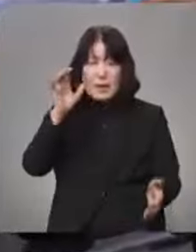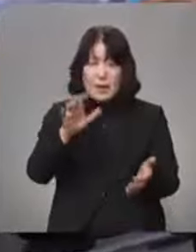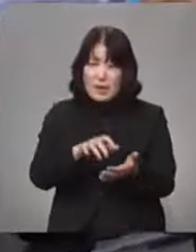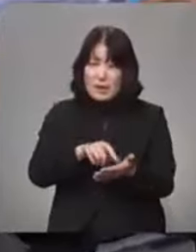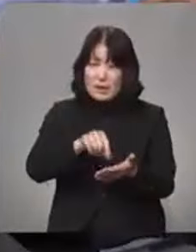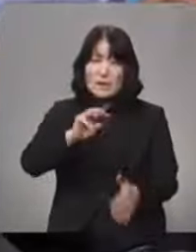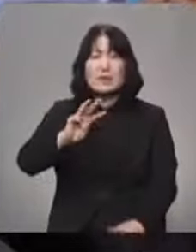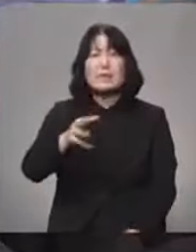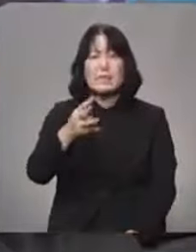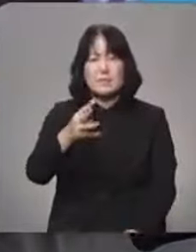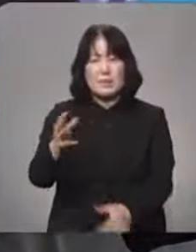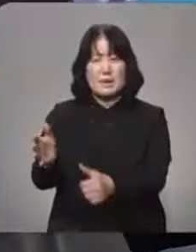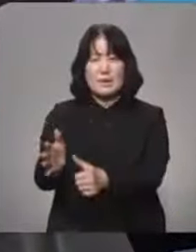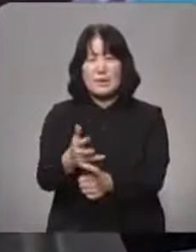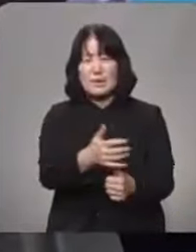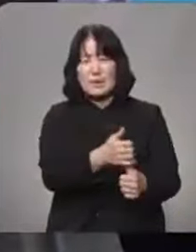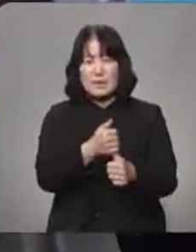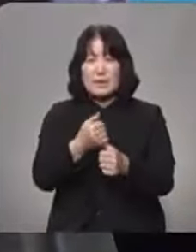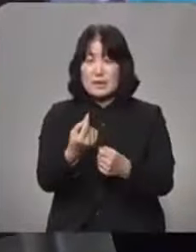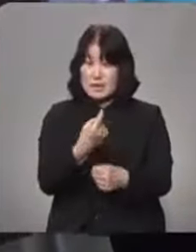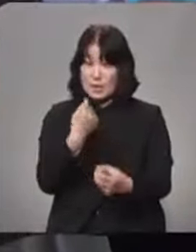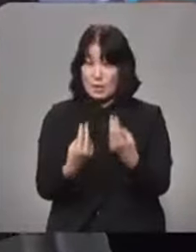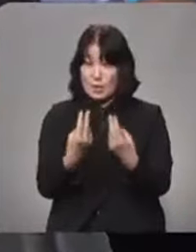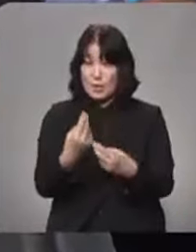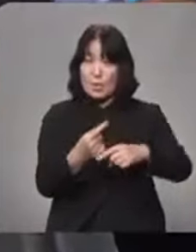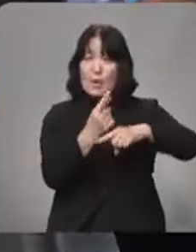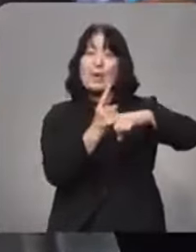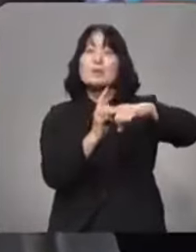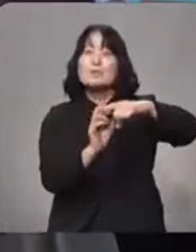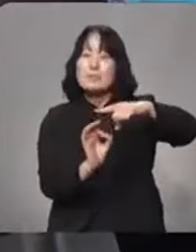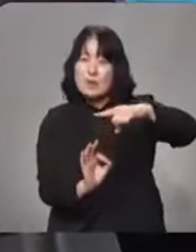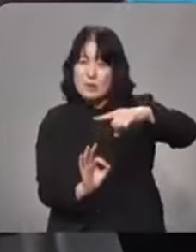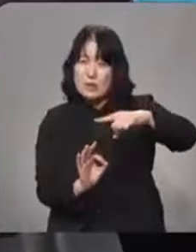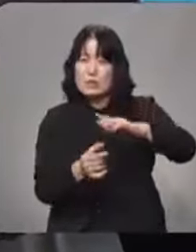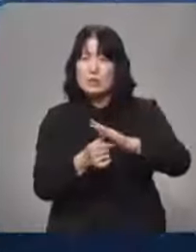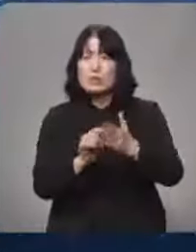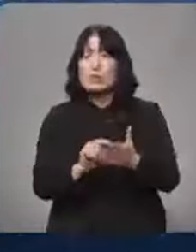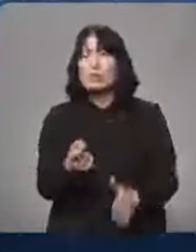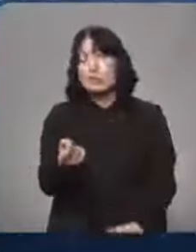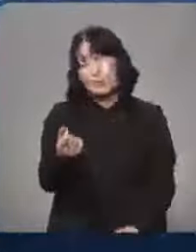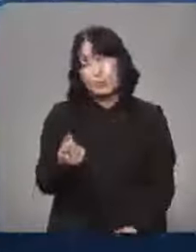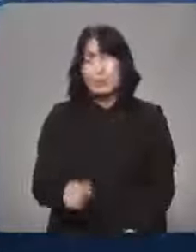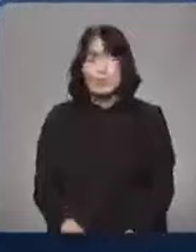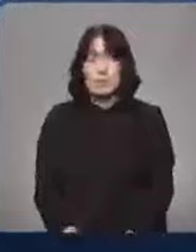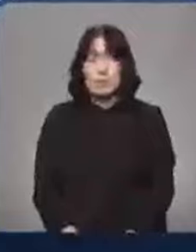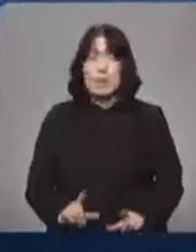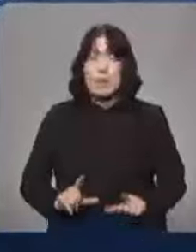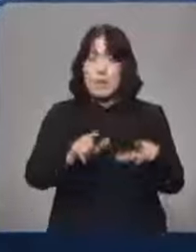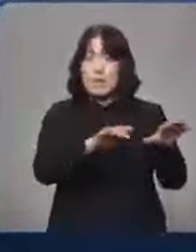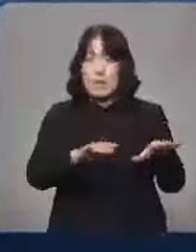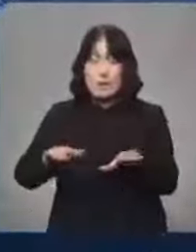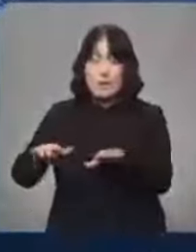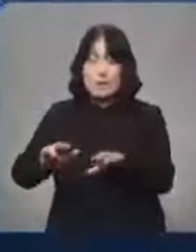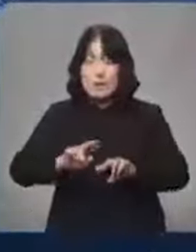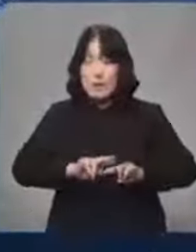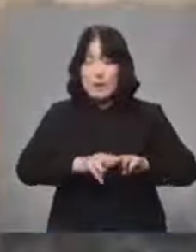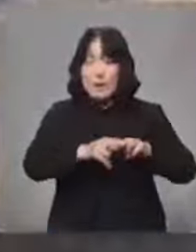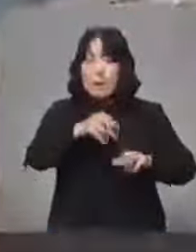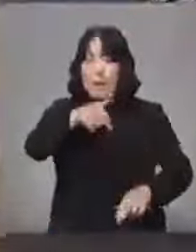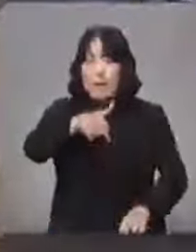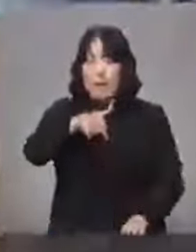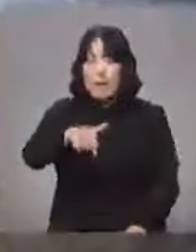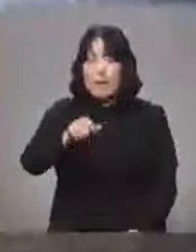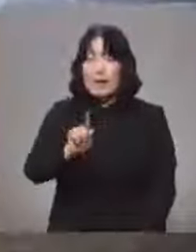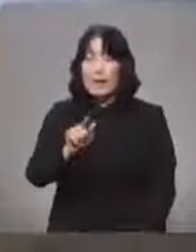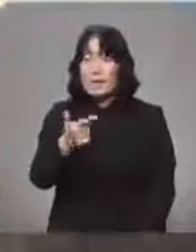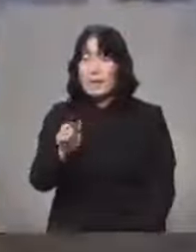300마리 정도 잡았어요. 작년에 비하면 한뭐 10분의 1 정도밖에 안 되죠. 동해안에서 양미리라 불리는